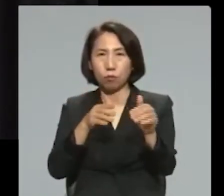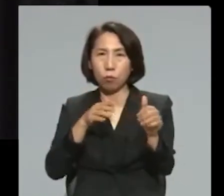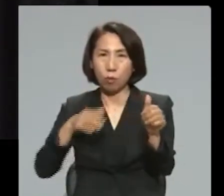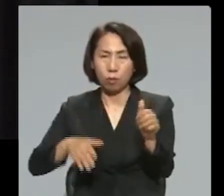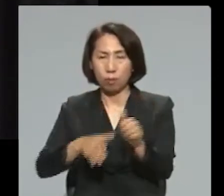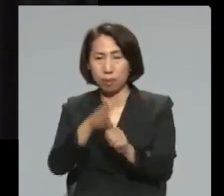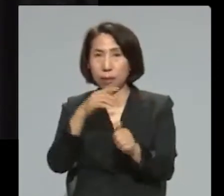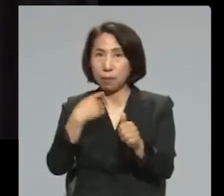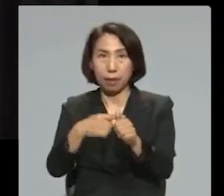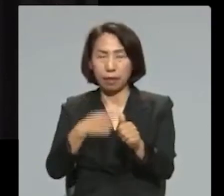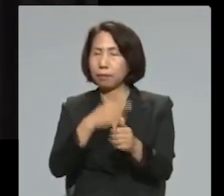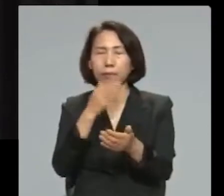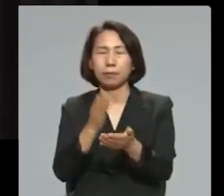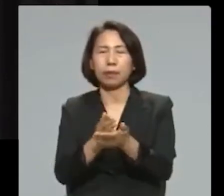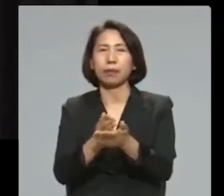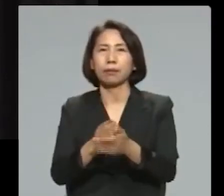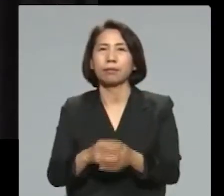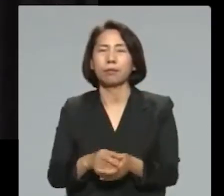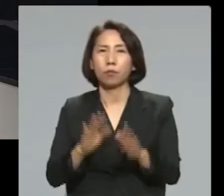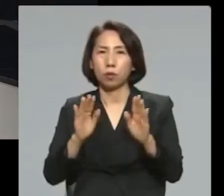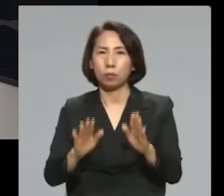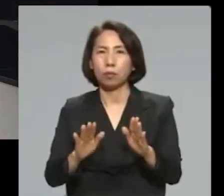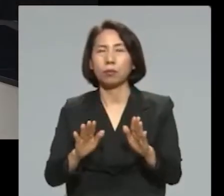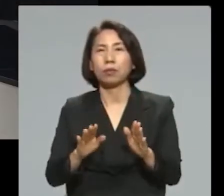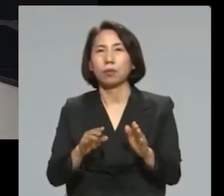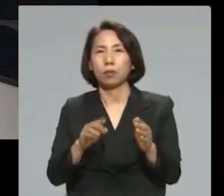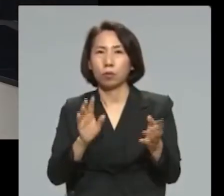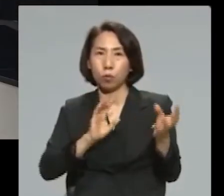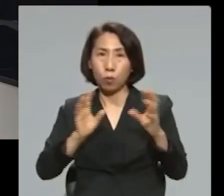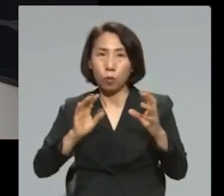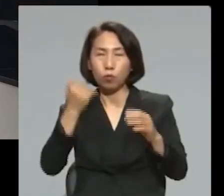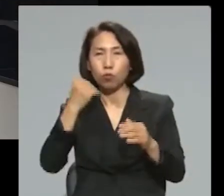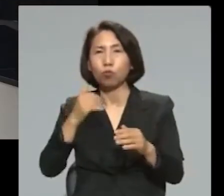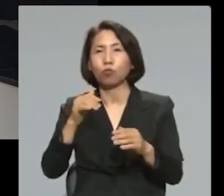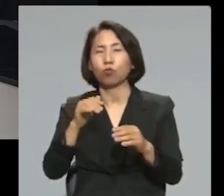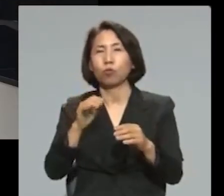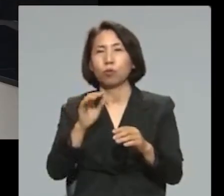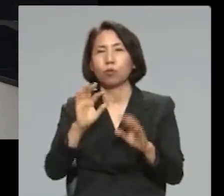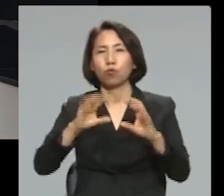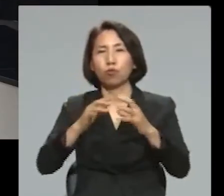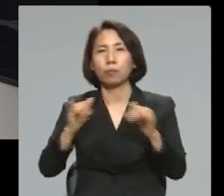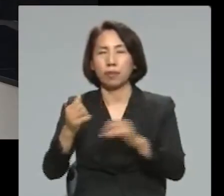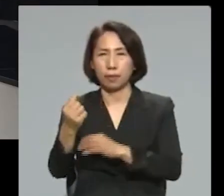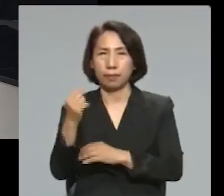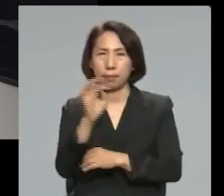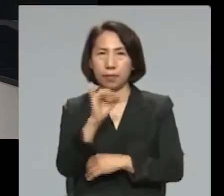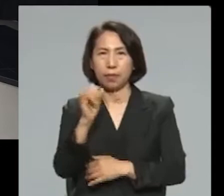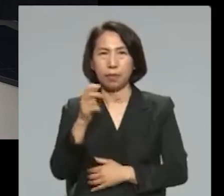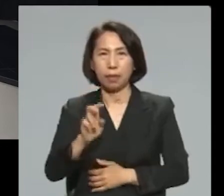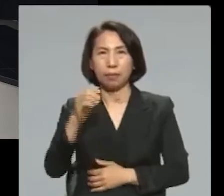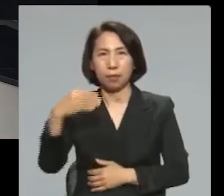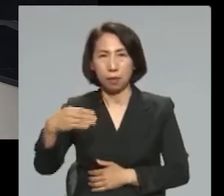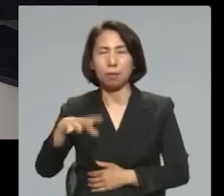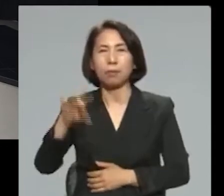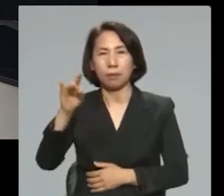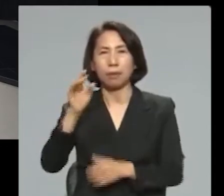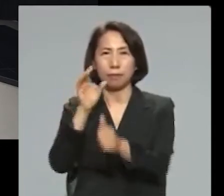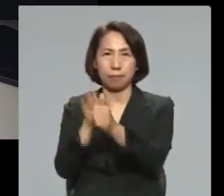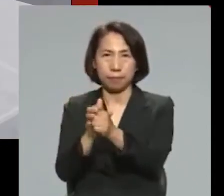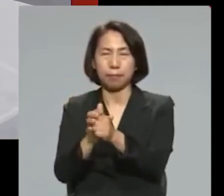수가 없습니다. 두 번째 주도권 토론은 국민의힘 이남철 후보부터 진행하도록 하겠습니다. 예,